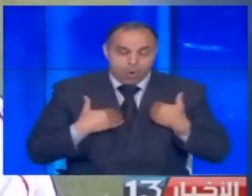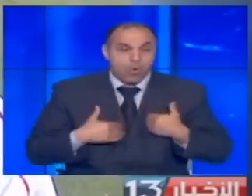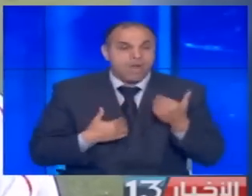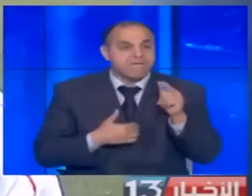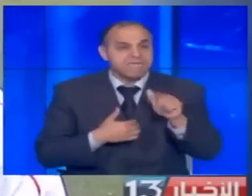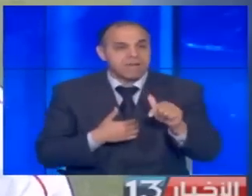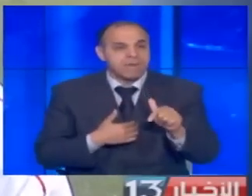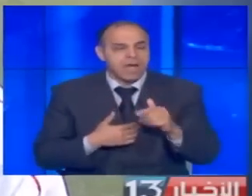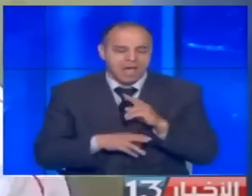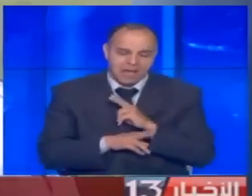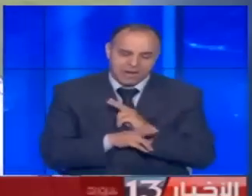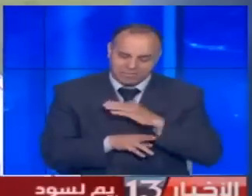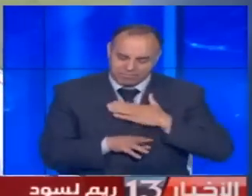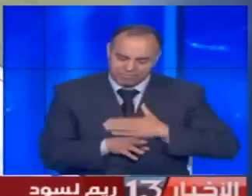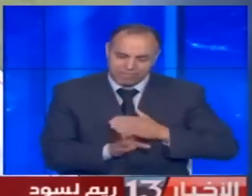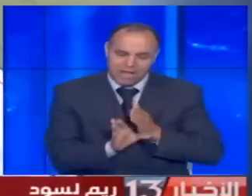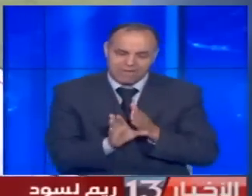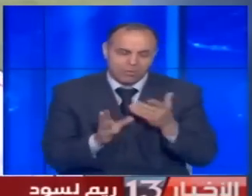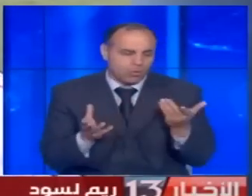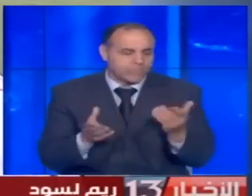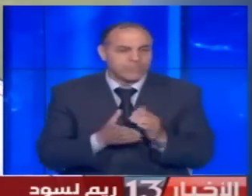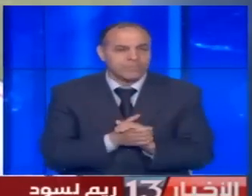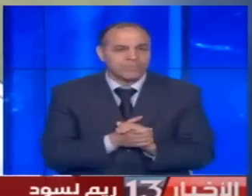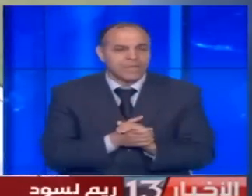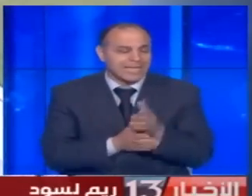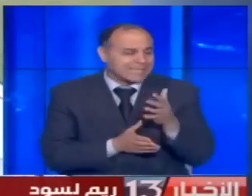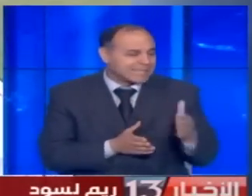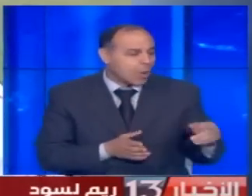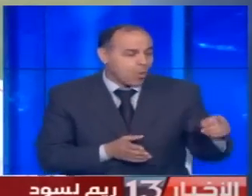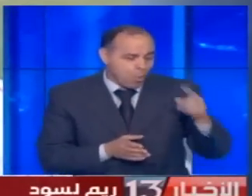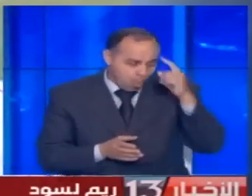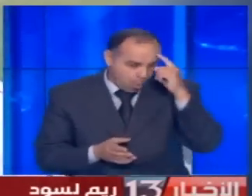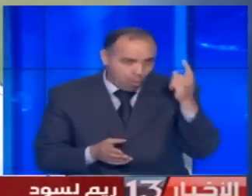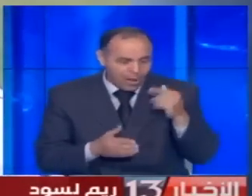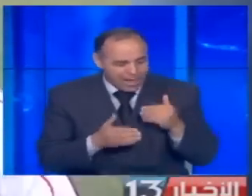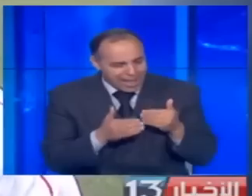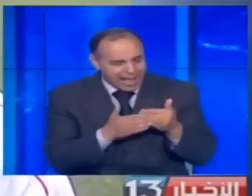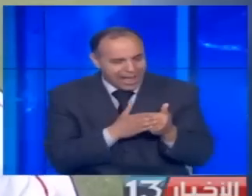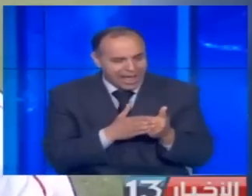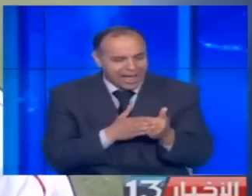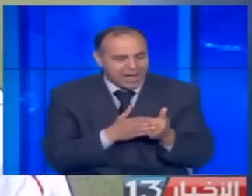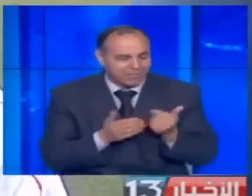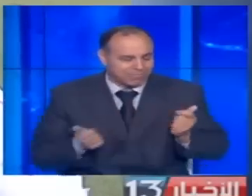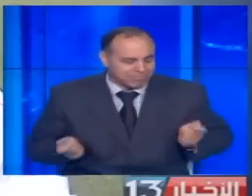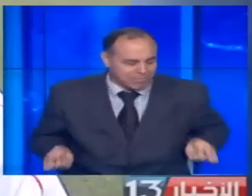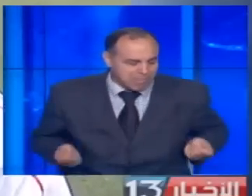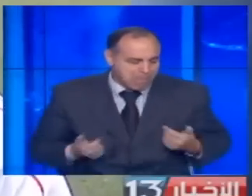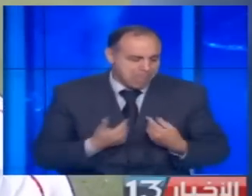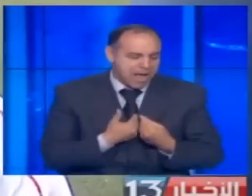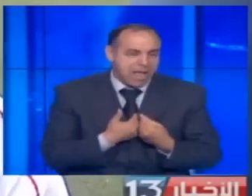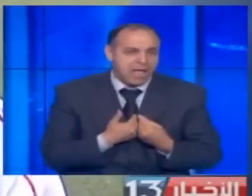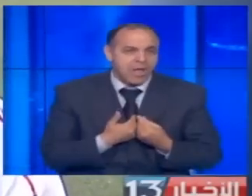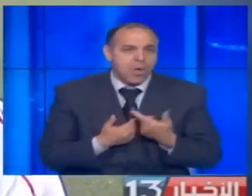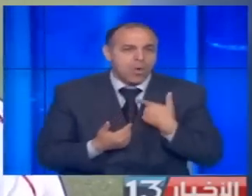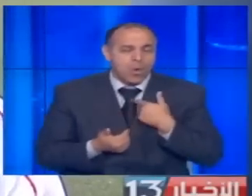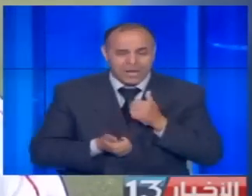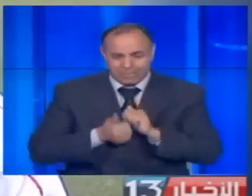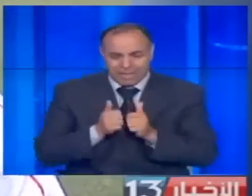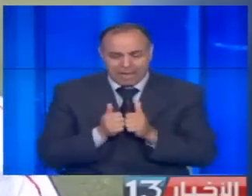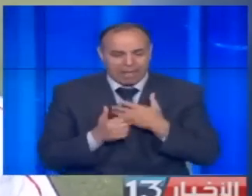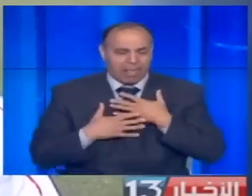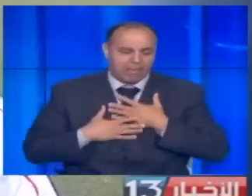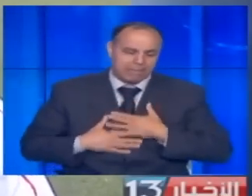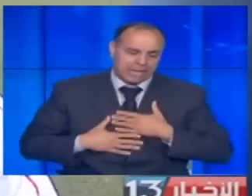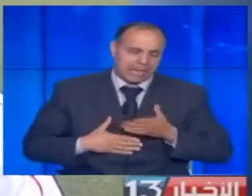راحه نفسيه قرابه سته المدنيه دون يمشي القرار